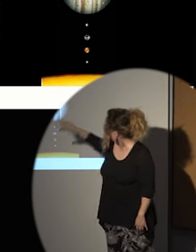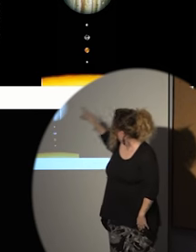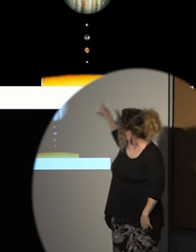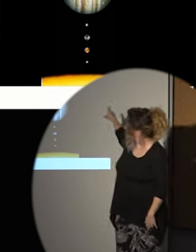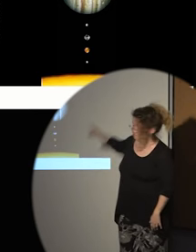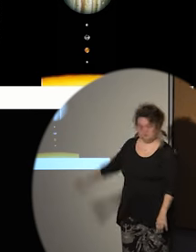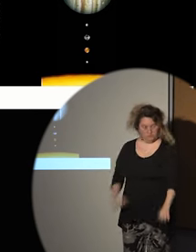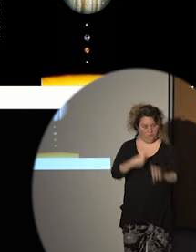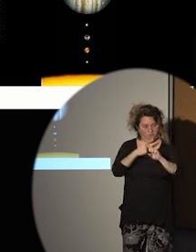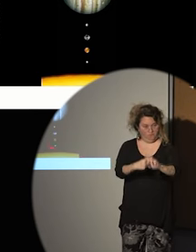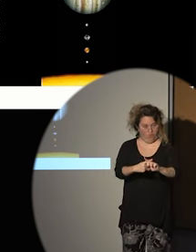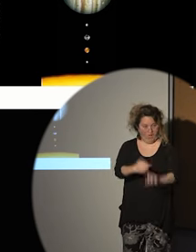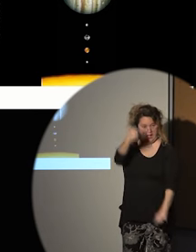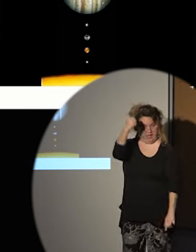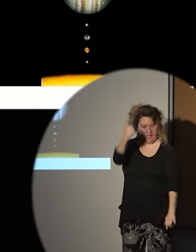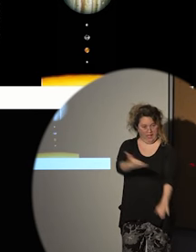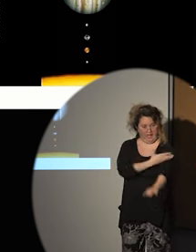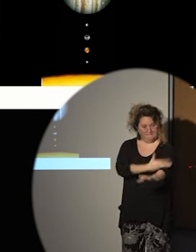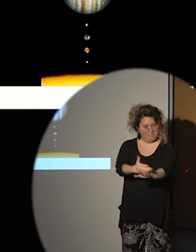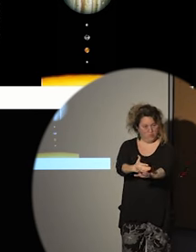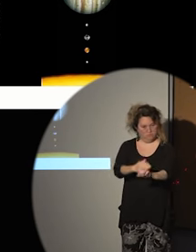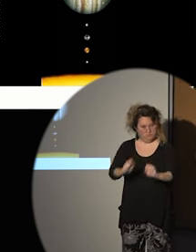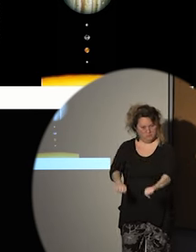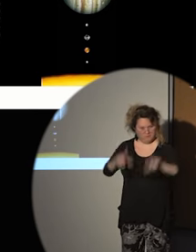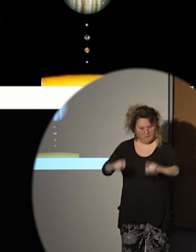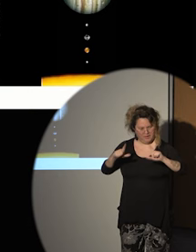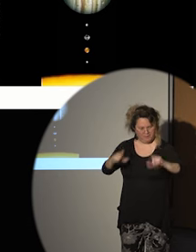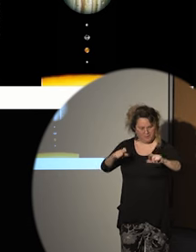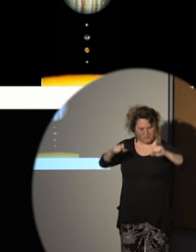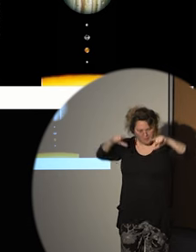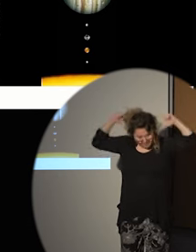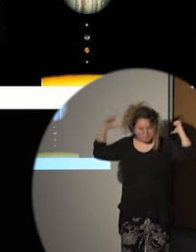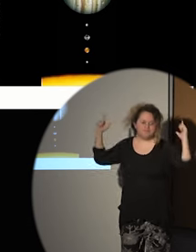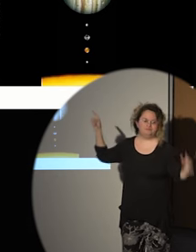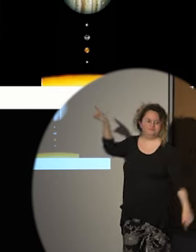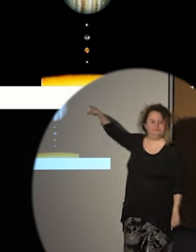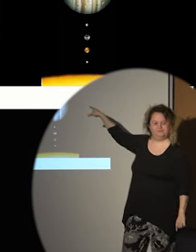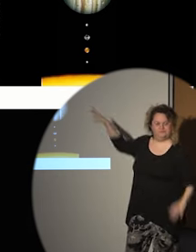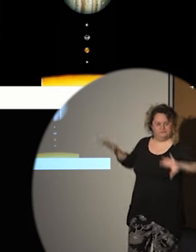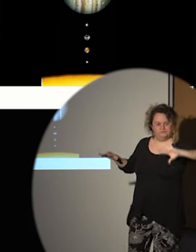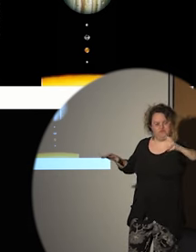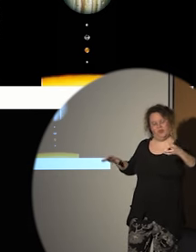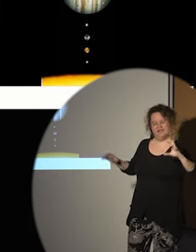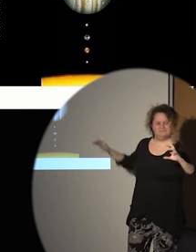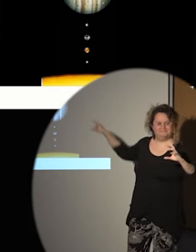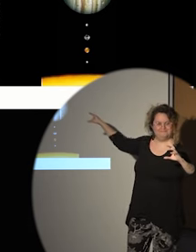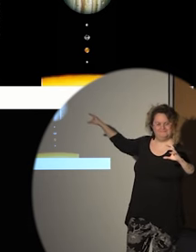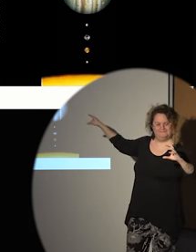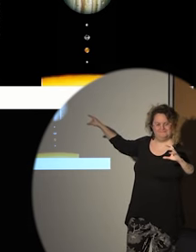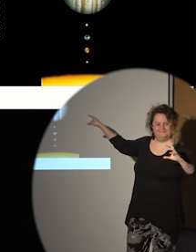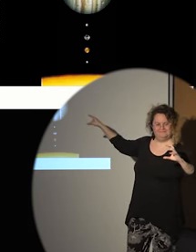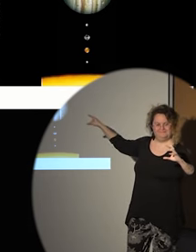de fois pour voir le cortège planétaire, notre Soleil. Juste pour vous donner une idée